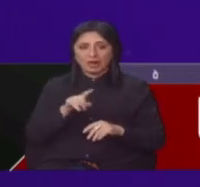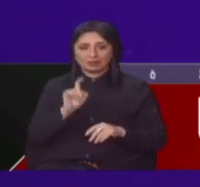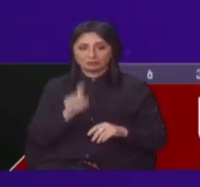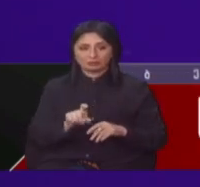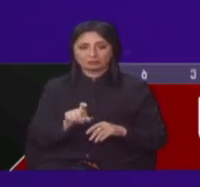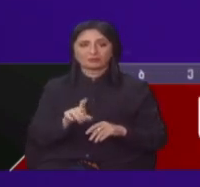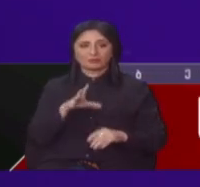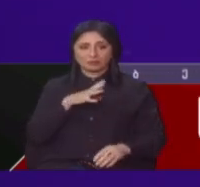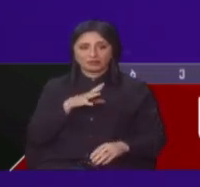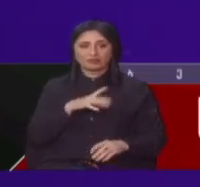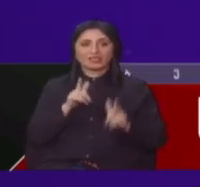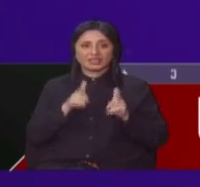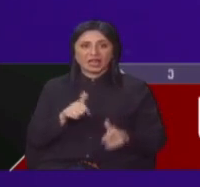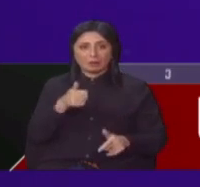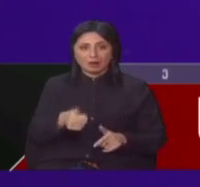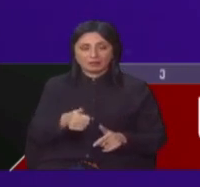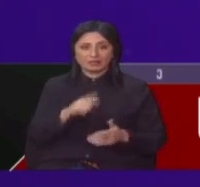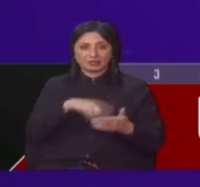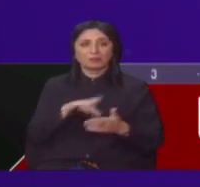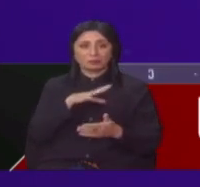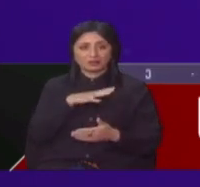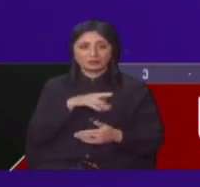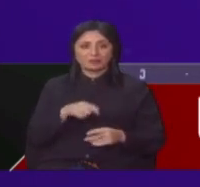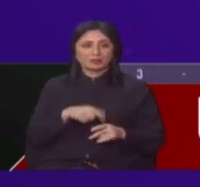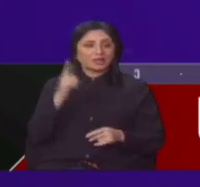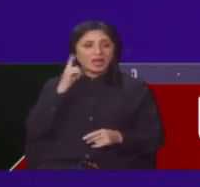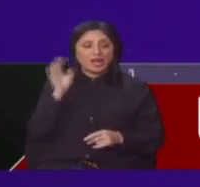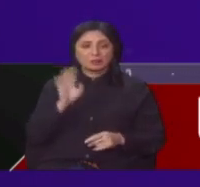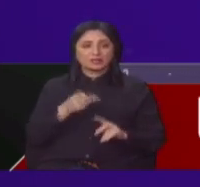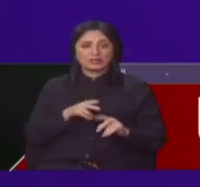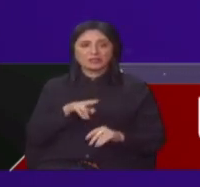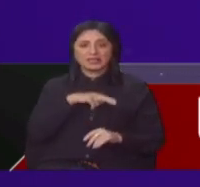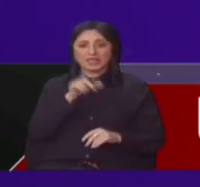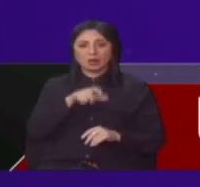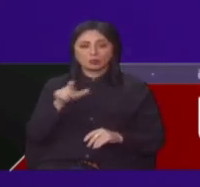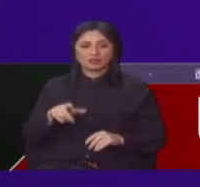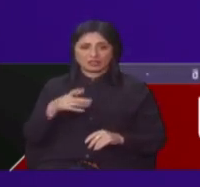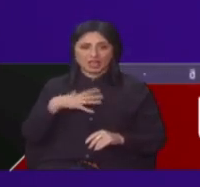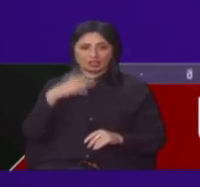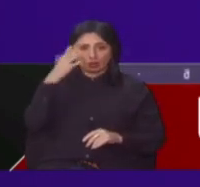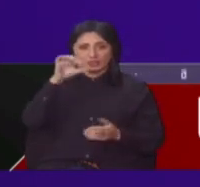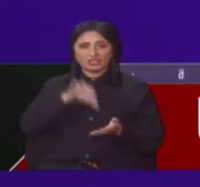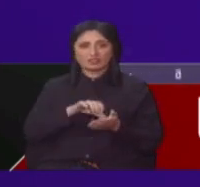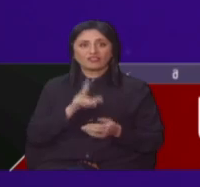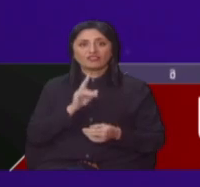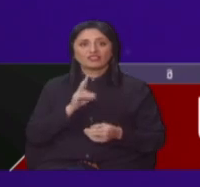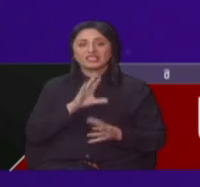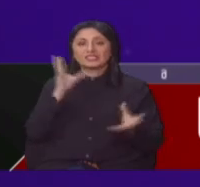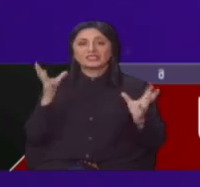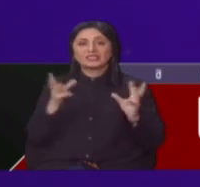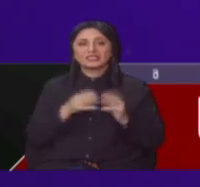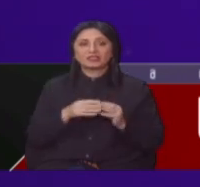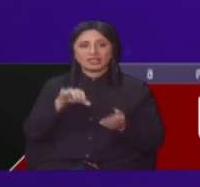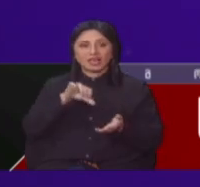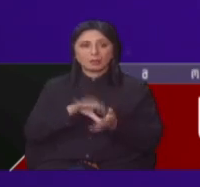ceres, tahmobis, gilax, mi-am spus, da, ca și repet. Mă armez, mi-am deputații, s-a încartat, s-a simțit, am mai gândit, s-a mai gândit, s-a